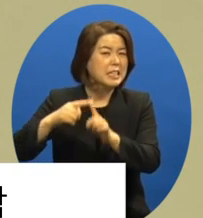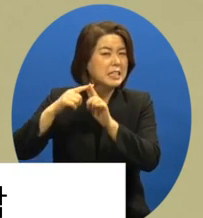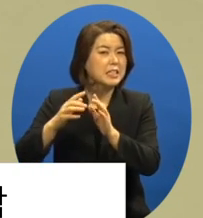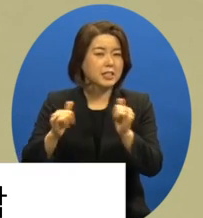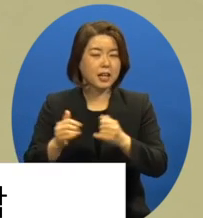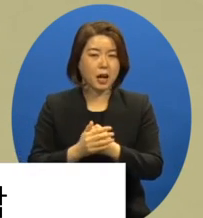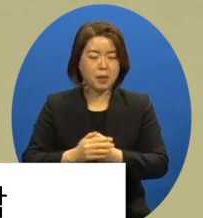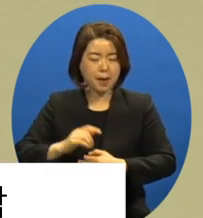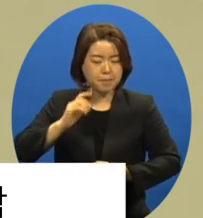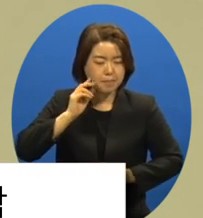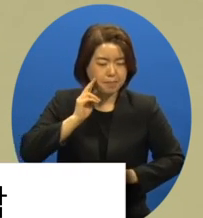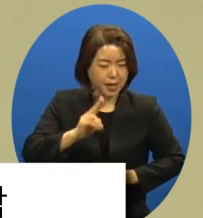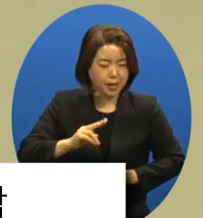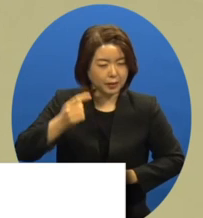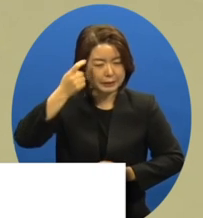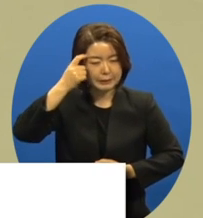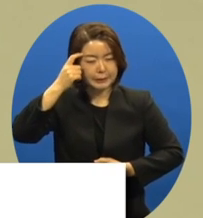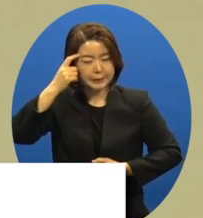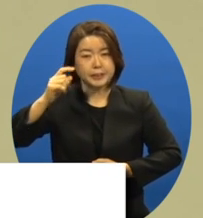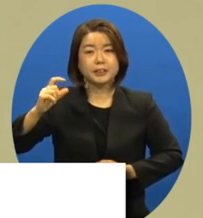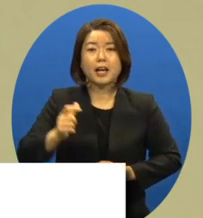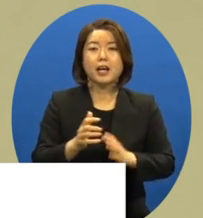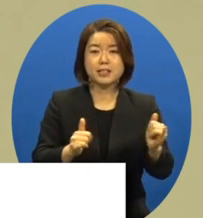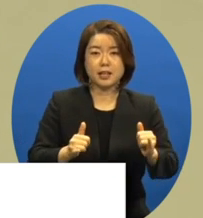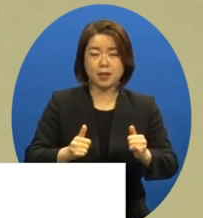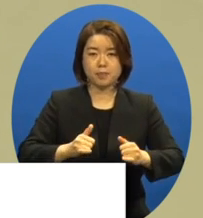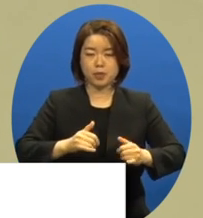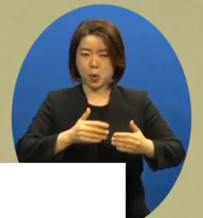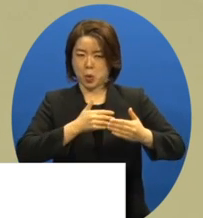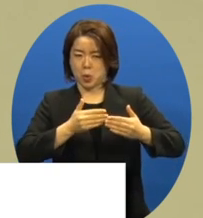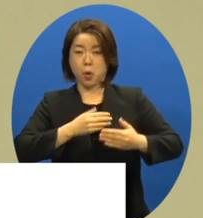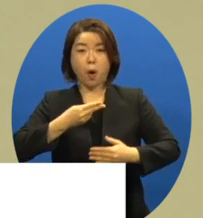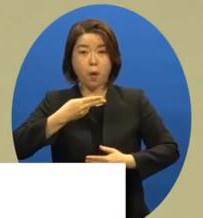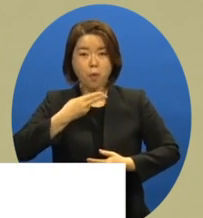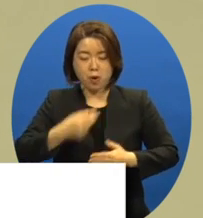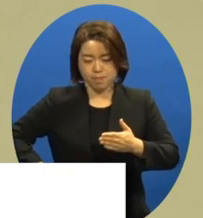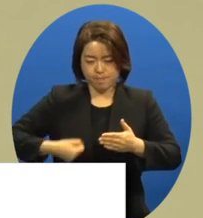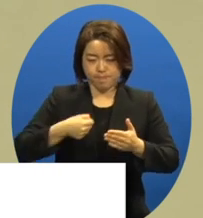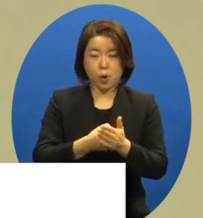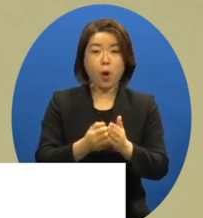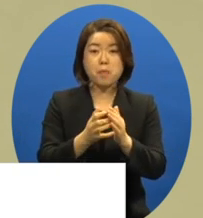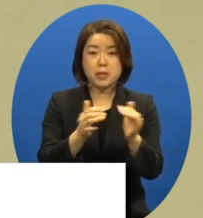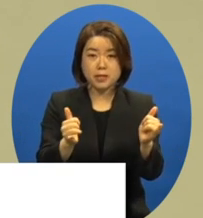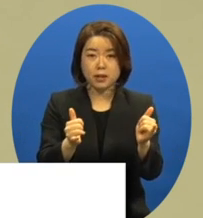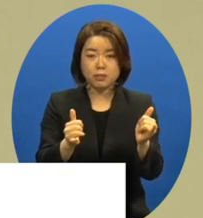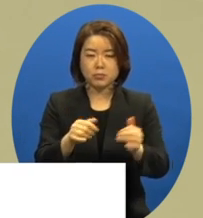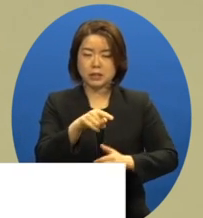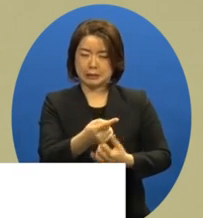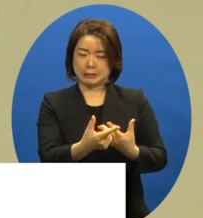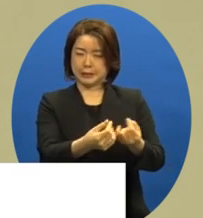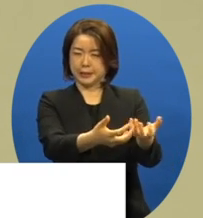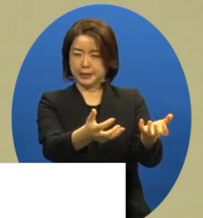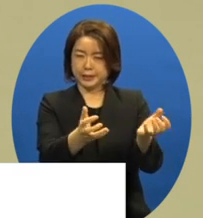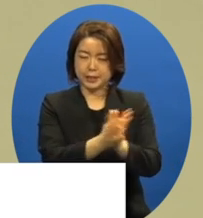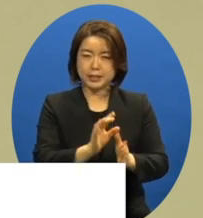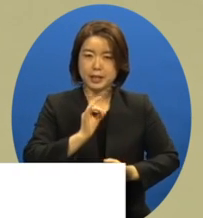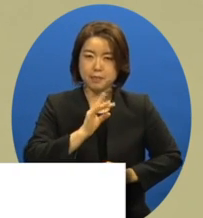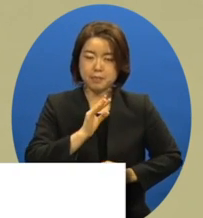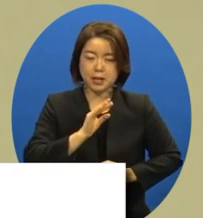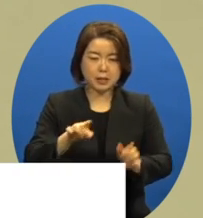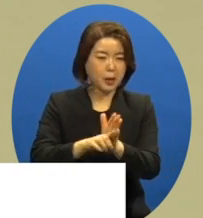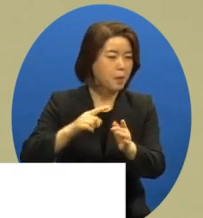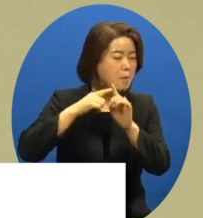아주 의지가 강한 사람, 두려움이 없이 아주 용감한 사람, 그런 사람들이 하는 건 줄